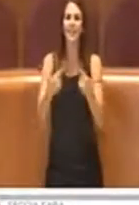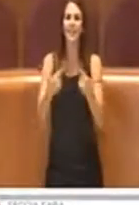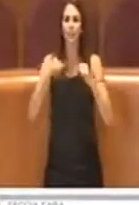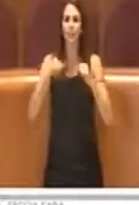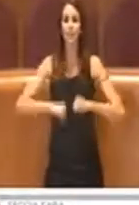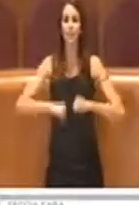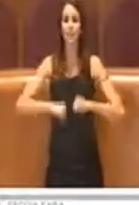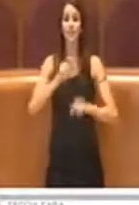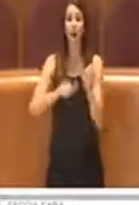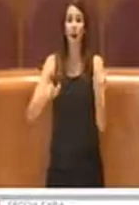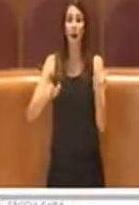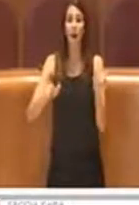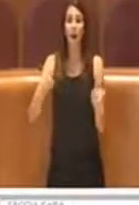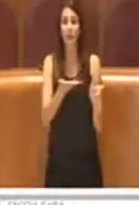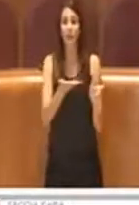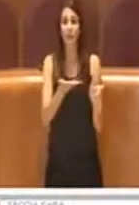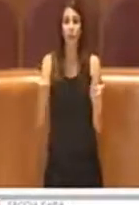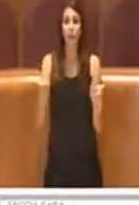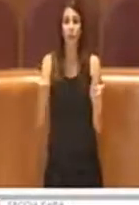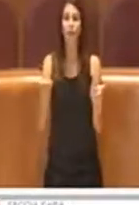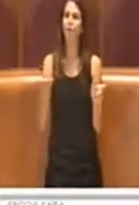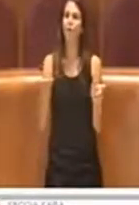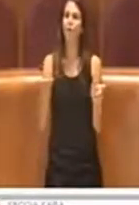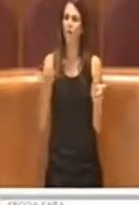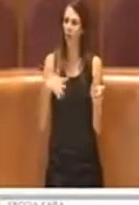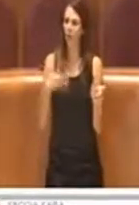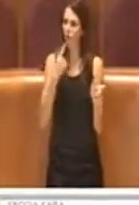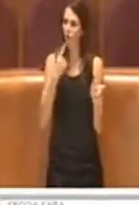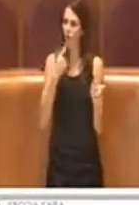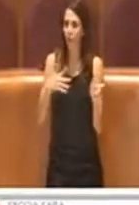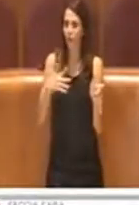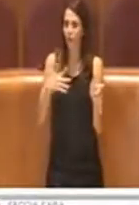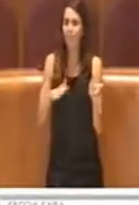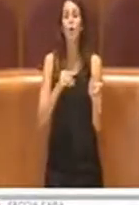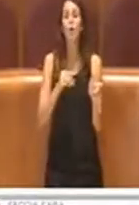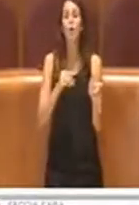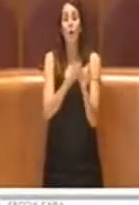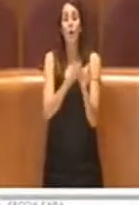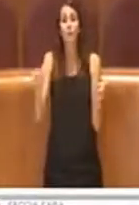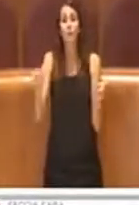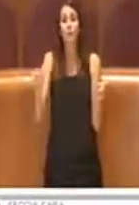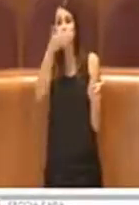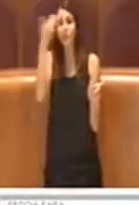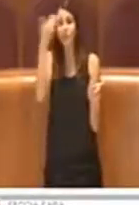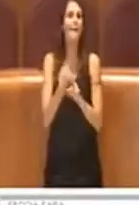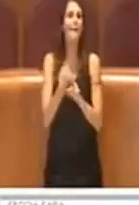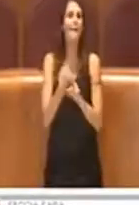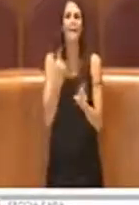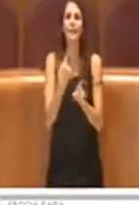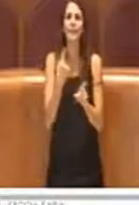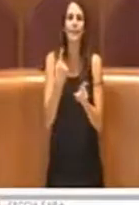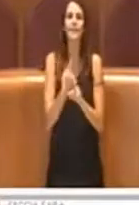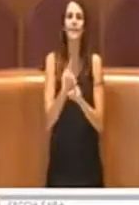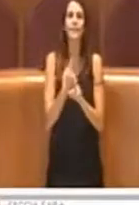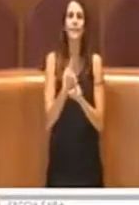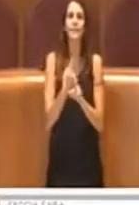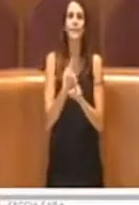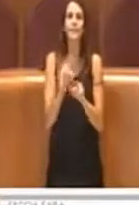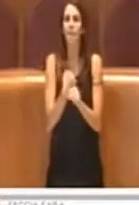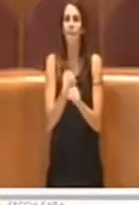persone, come ho detto in premessa, alle persone oneste di poter continuare a dare un